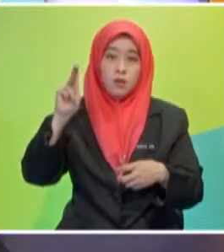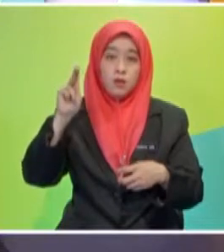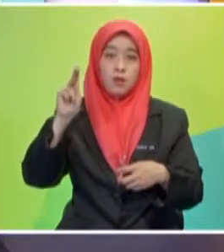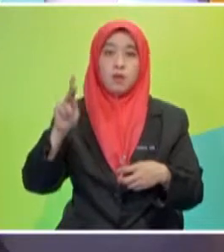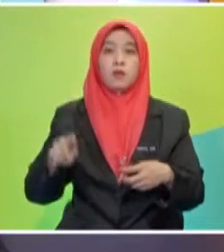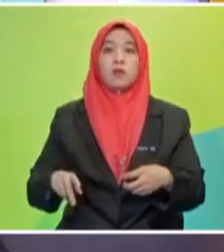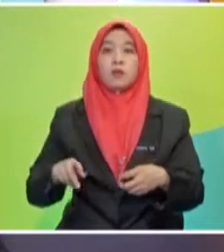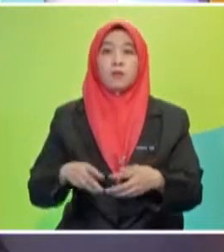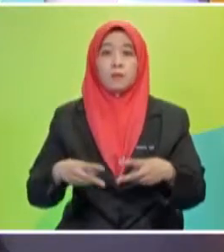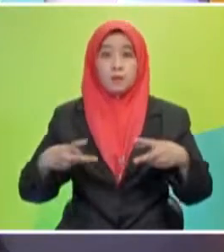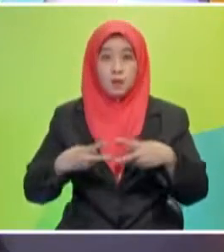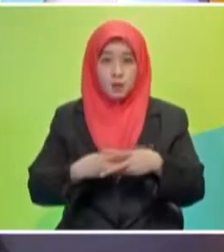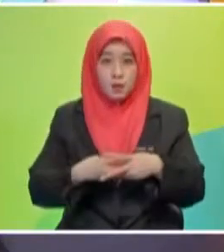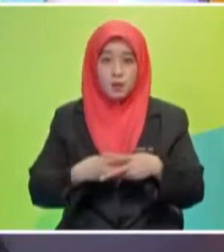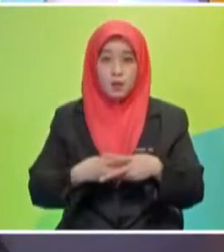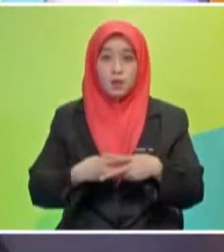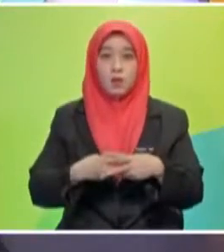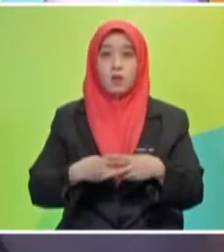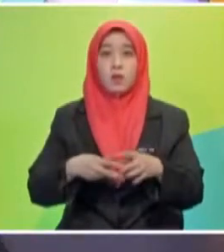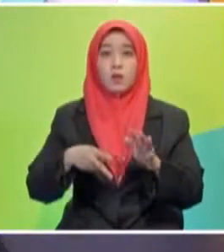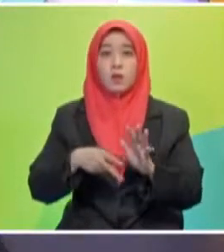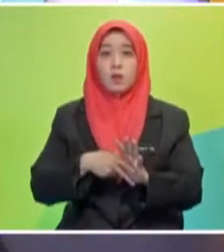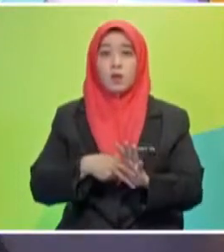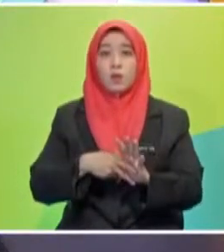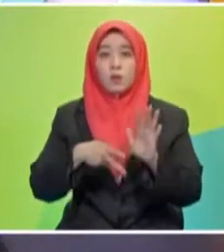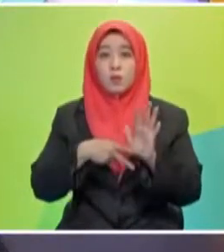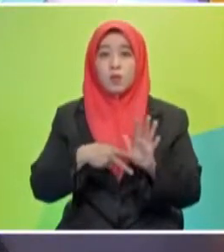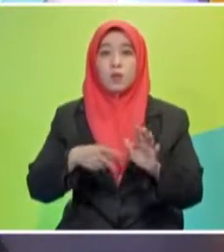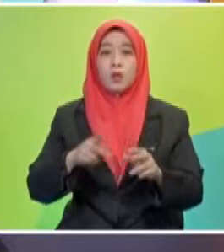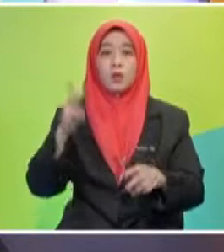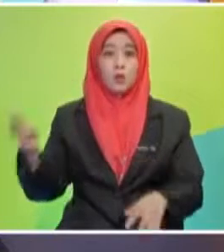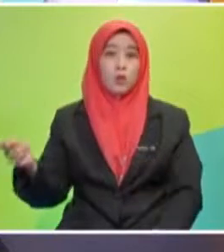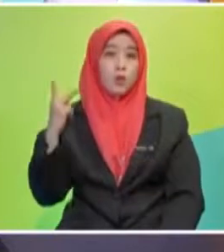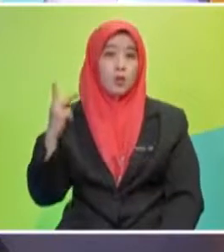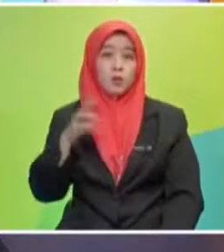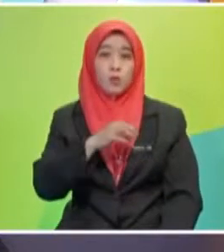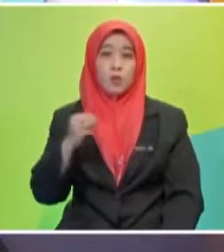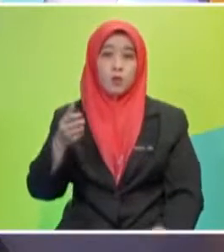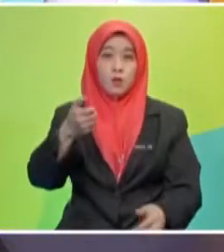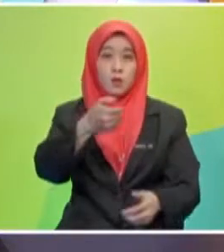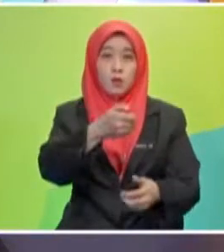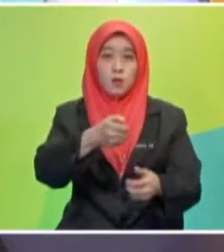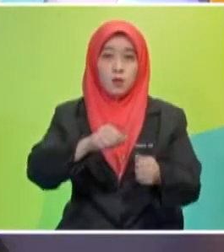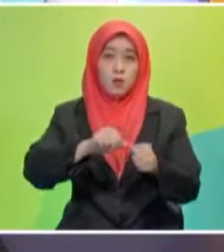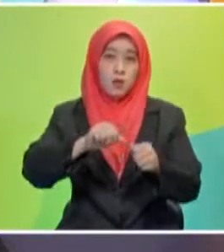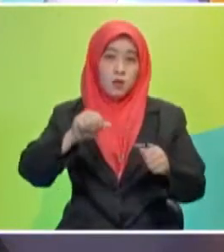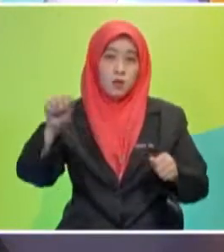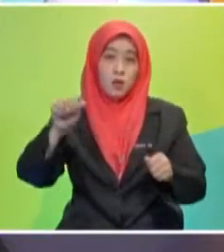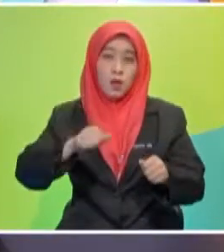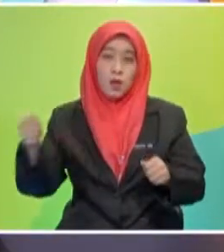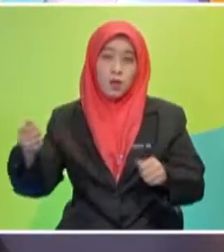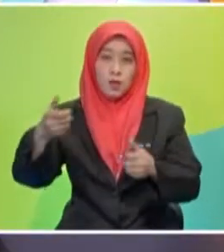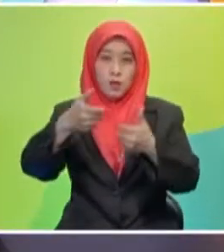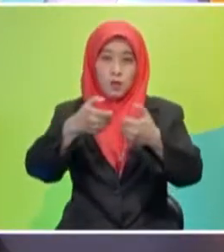apapun yang elektronik dapat dan yang ketiga mekanik mekanik